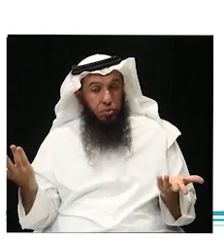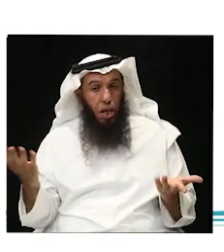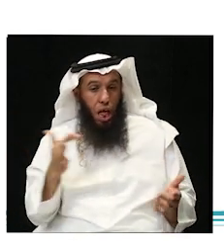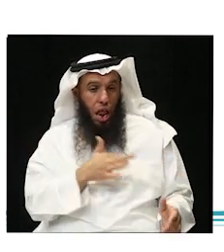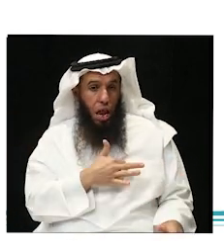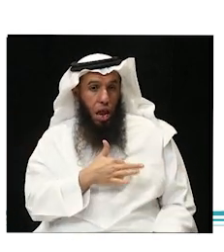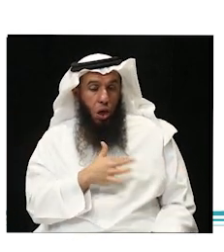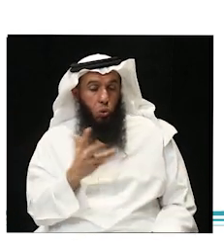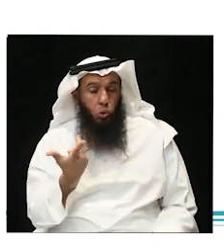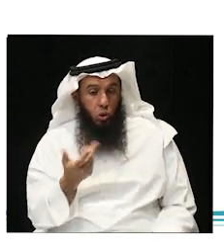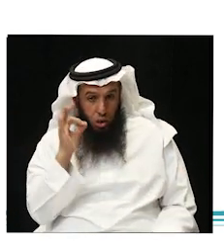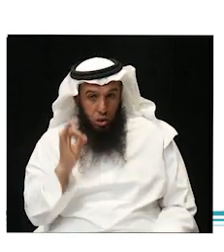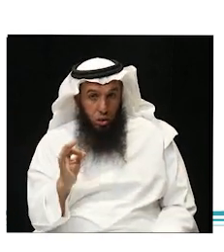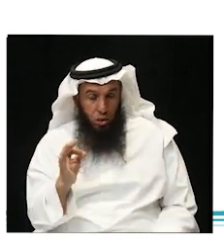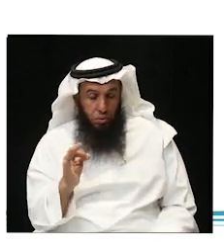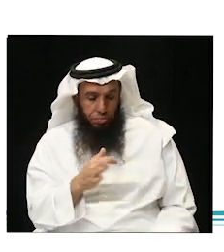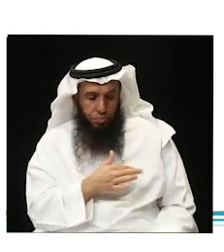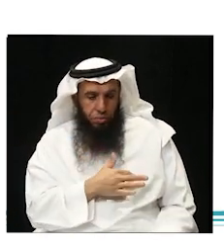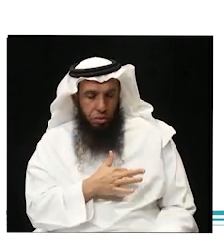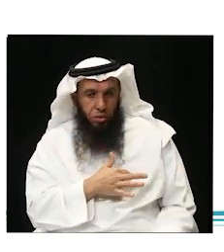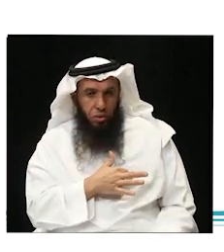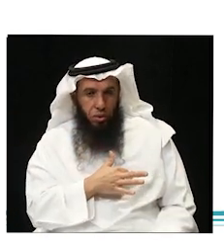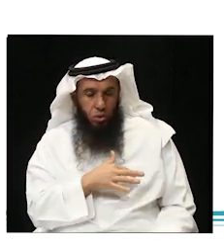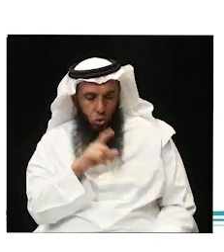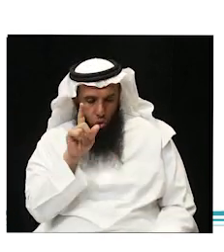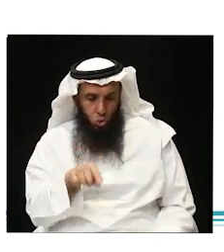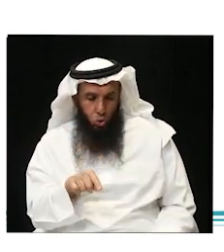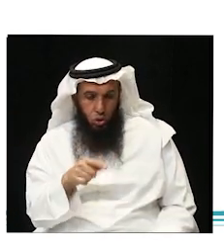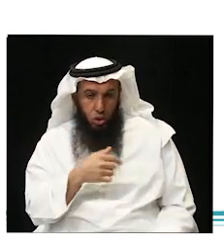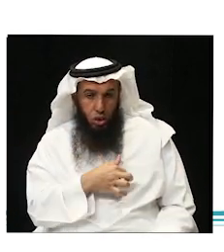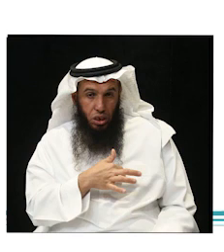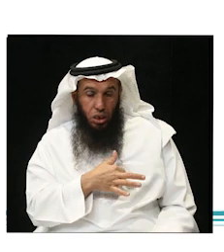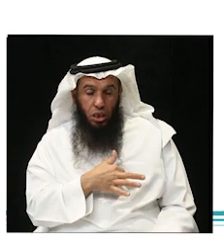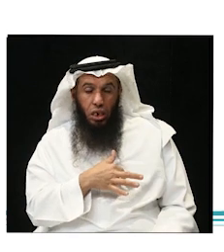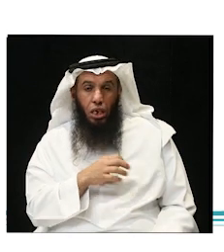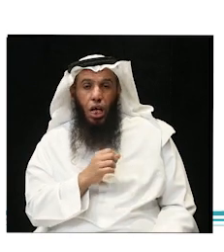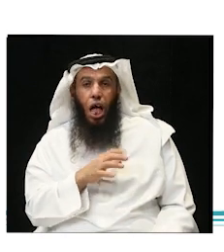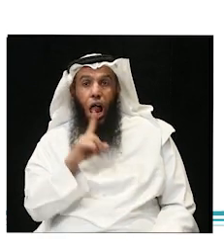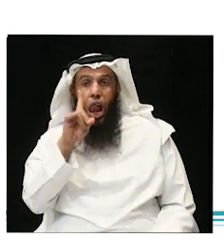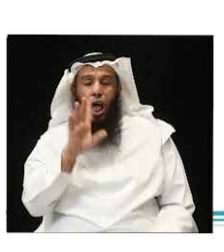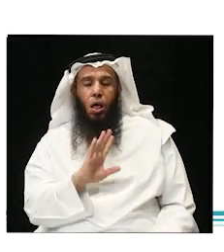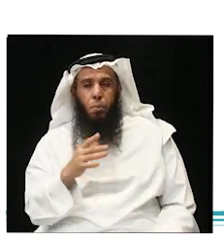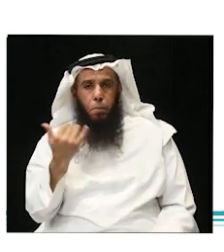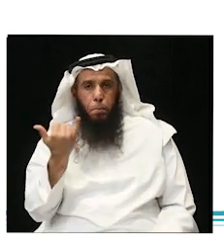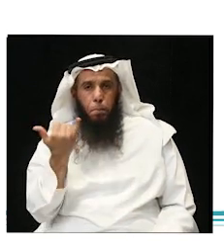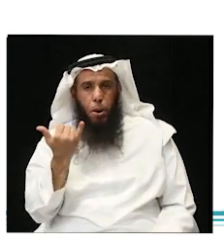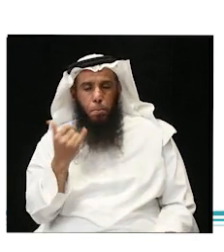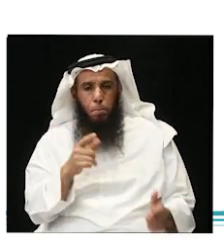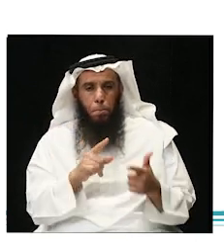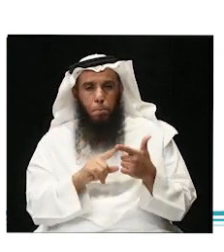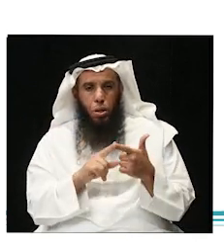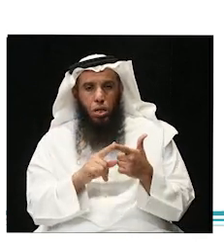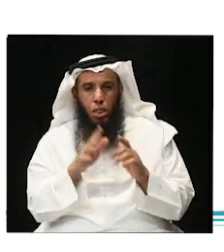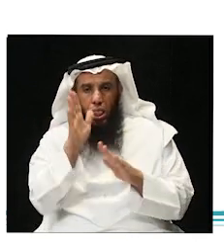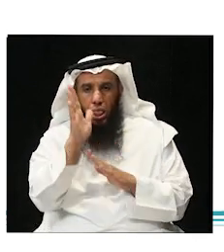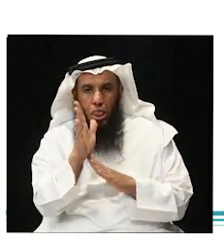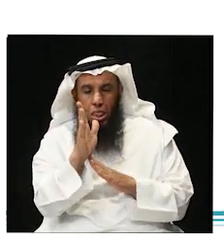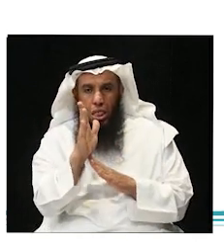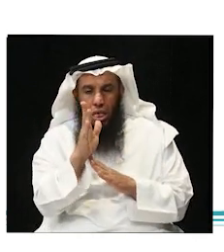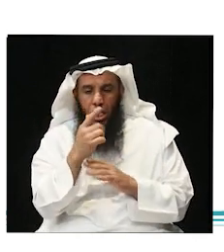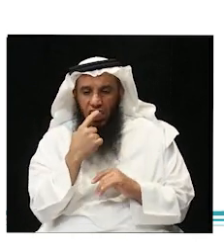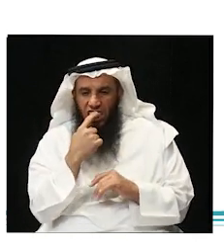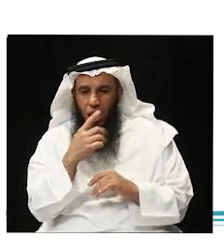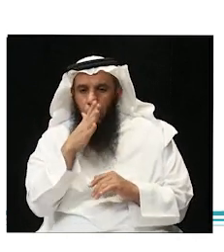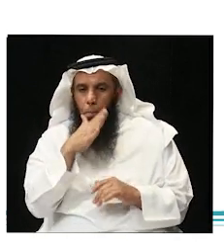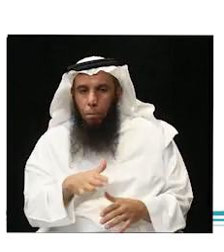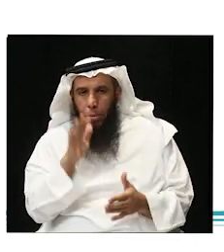والآخرة. الثاني وهذا مهم، أن تكون موافقة لسنة النبي عليه الصلاة والسلام. مثال الآن الفجر ركعتين،